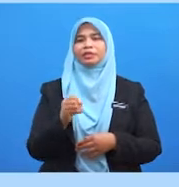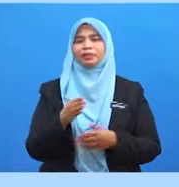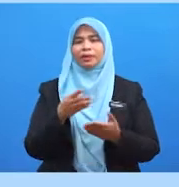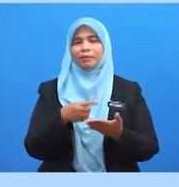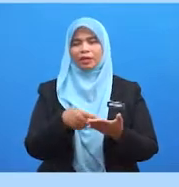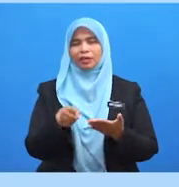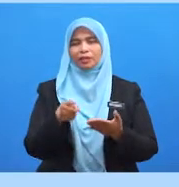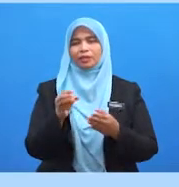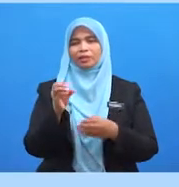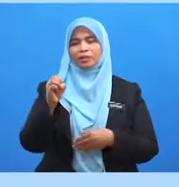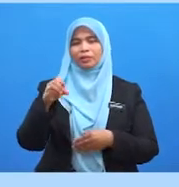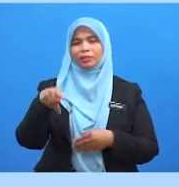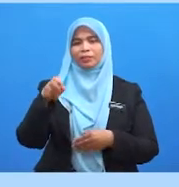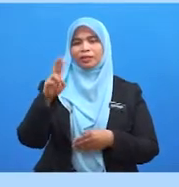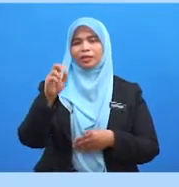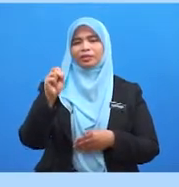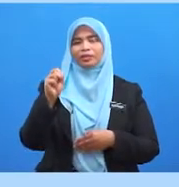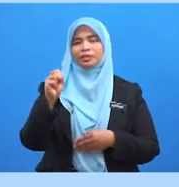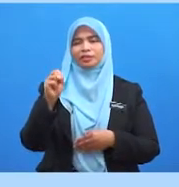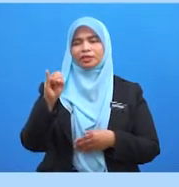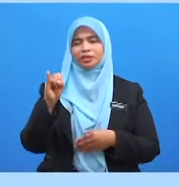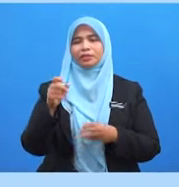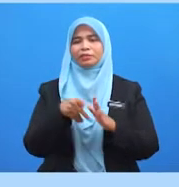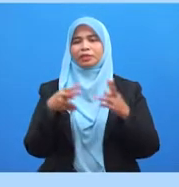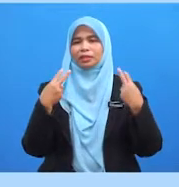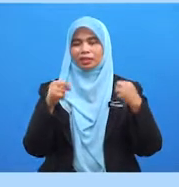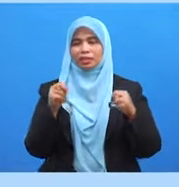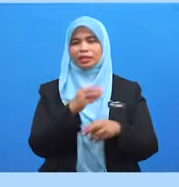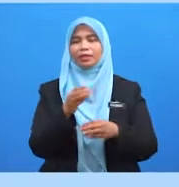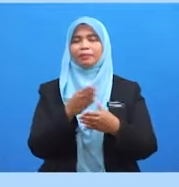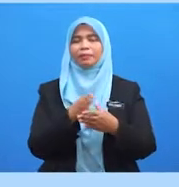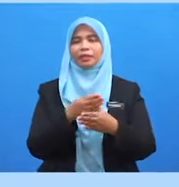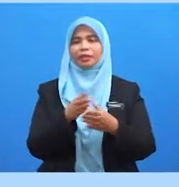perbelanjaan operasi perniagaan dan pembahagian tugas.